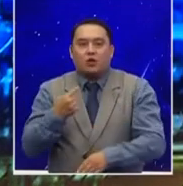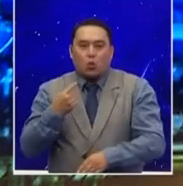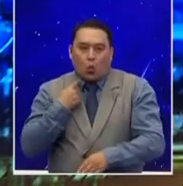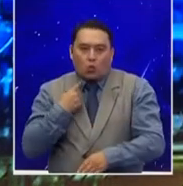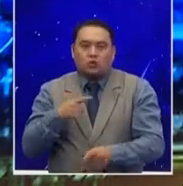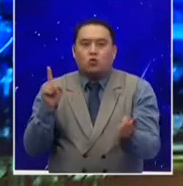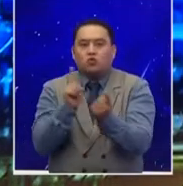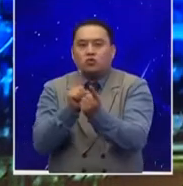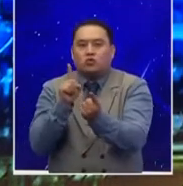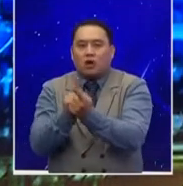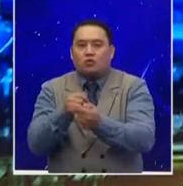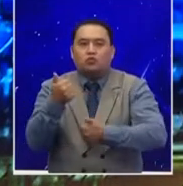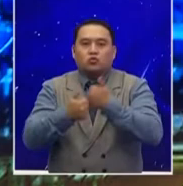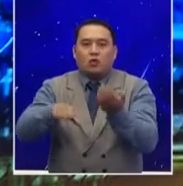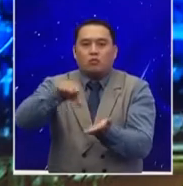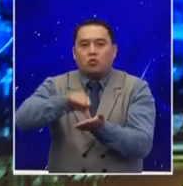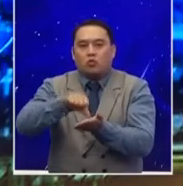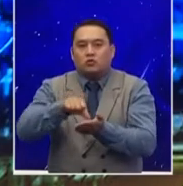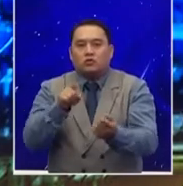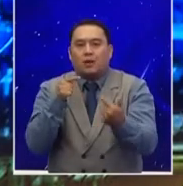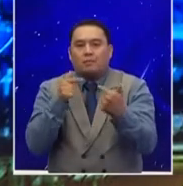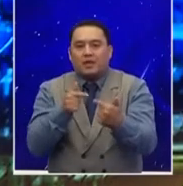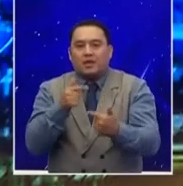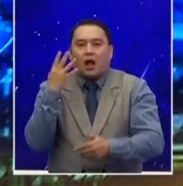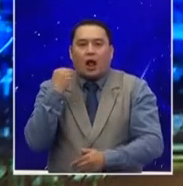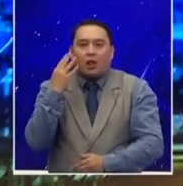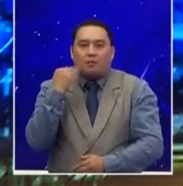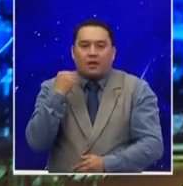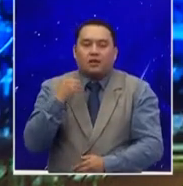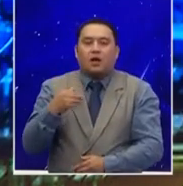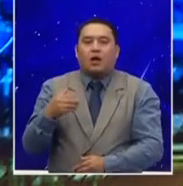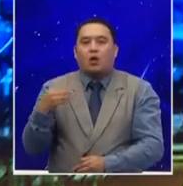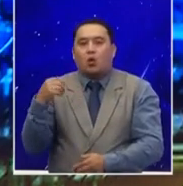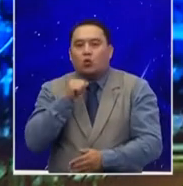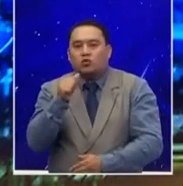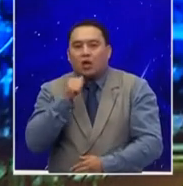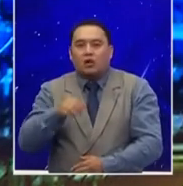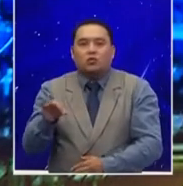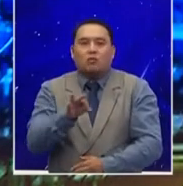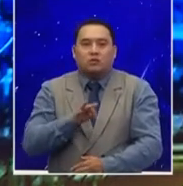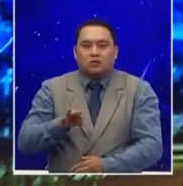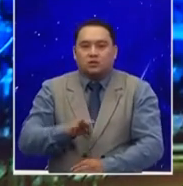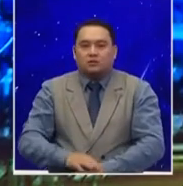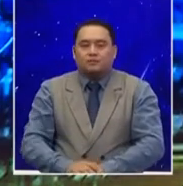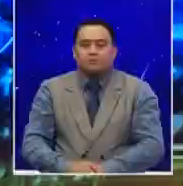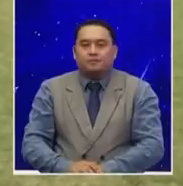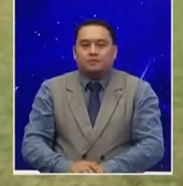Талдыкургане. Биться за первенство нашим игрокам предстоит с соперниками из Алматы, Мангыстауской и Кустанайской областей.